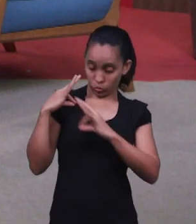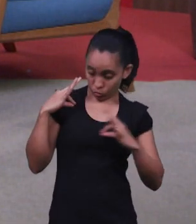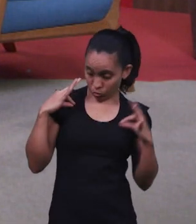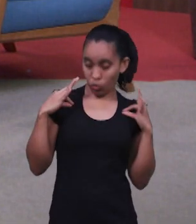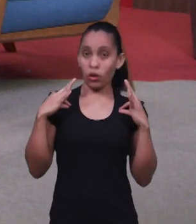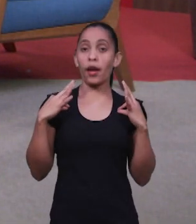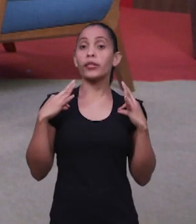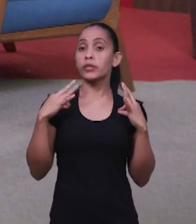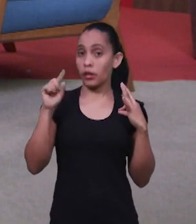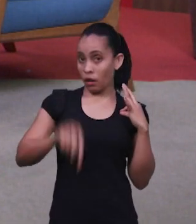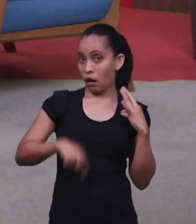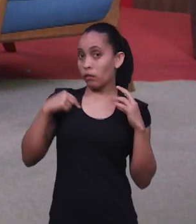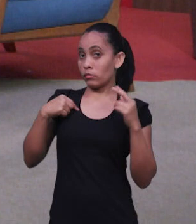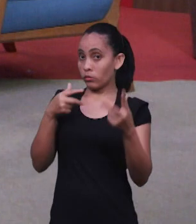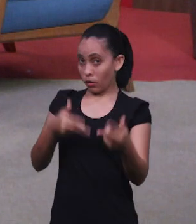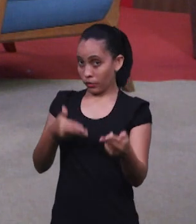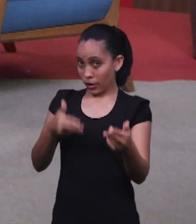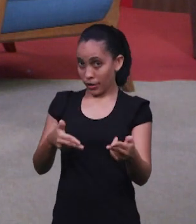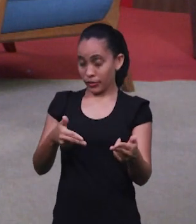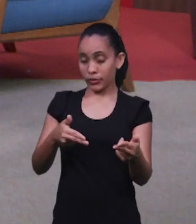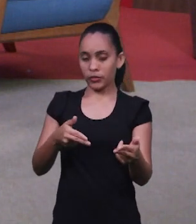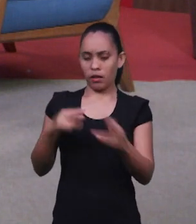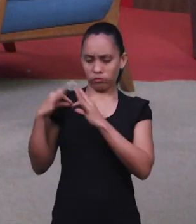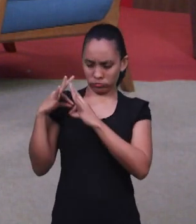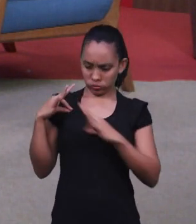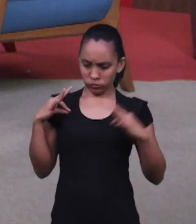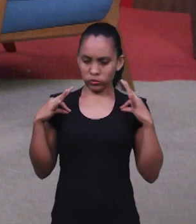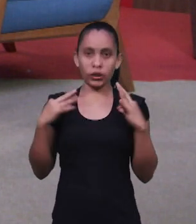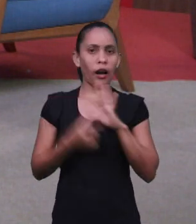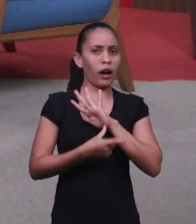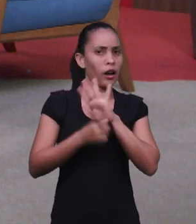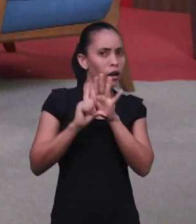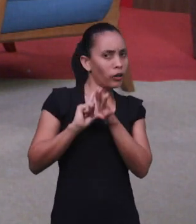colliers sont un type, n'est-ce pas? Donc,